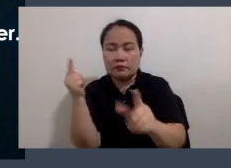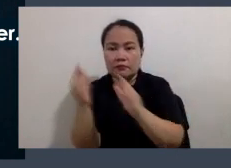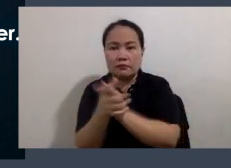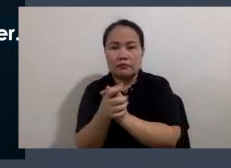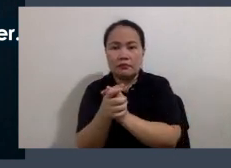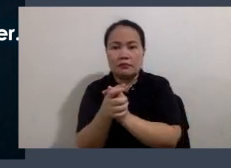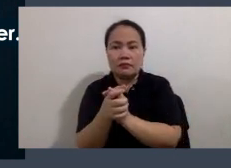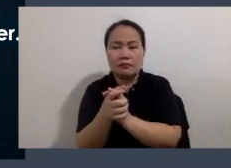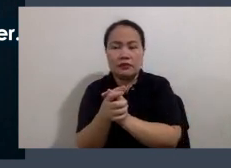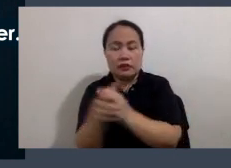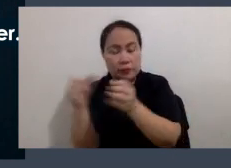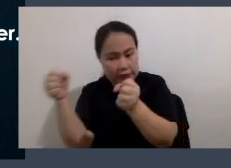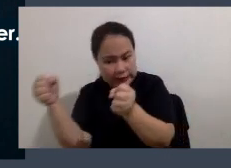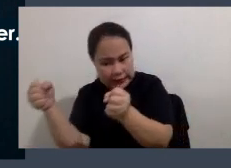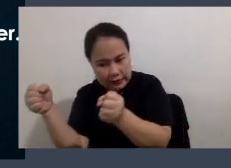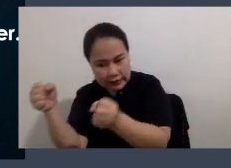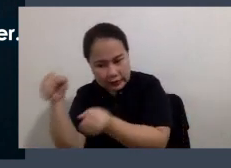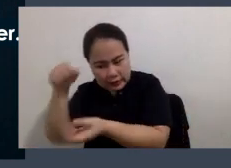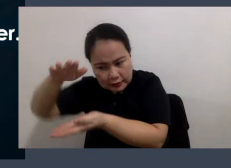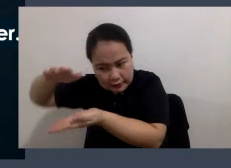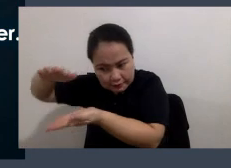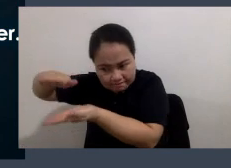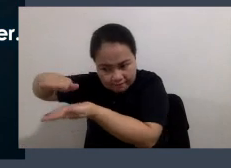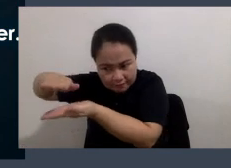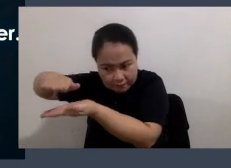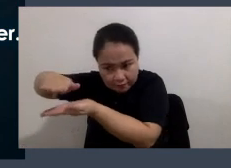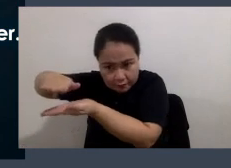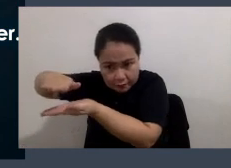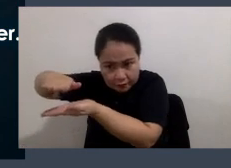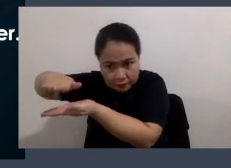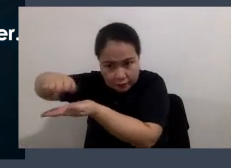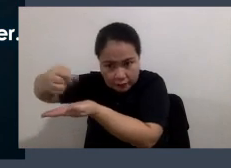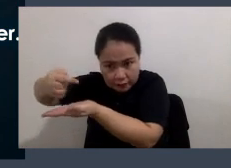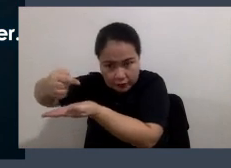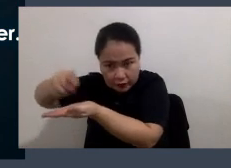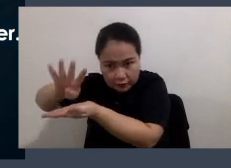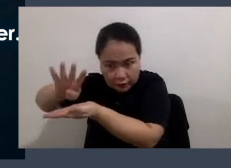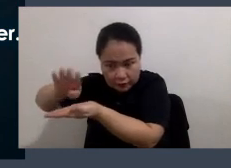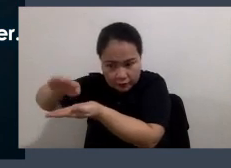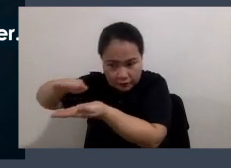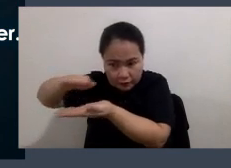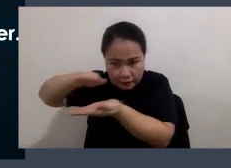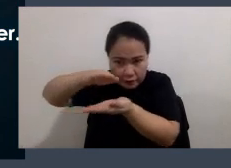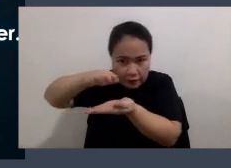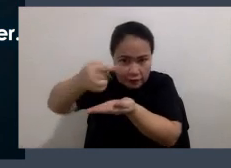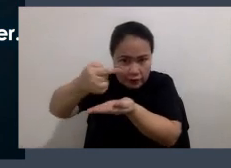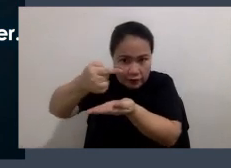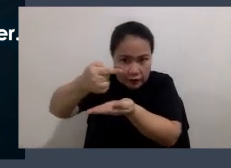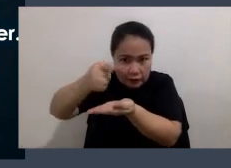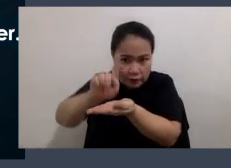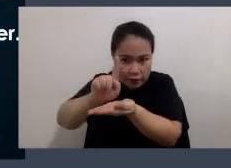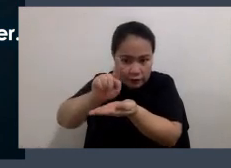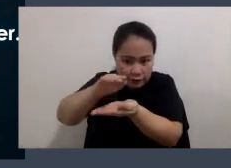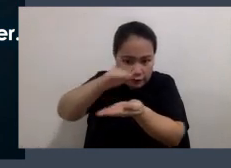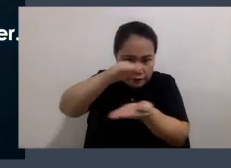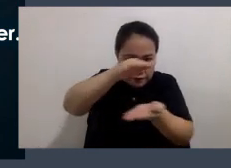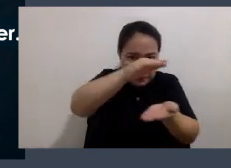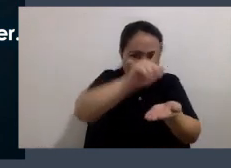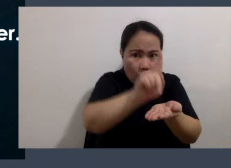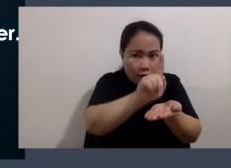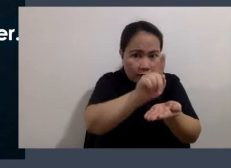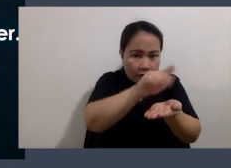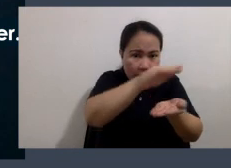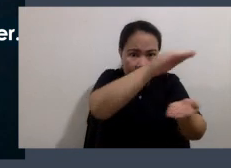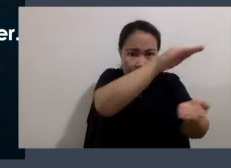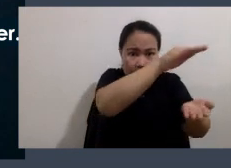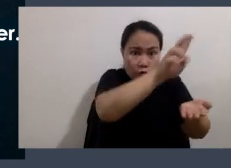sa mababa, pataas. Okay? So, kung magsisimula ka sa mababa, magsisimula ka sa kung anong